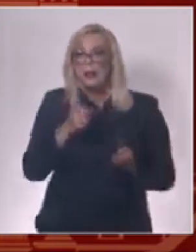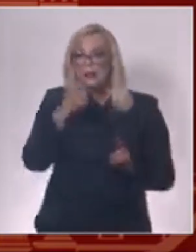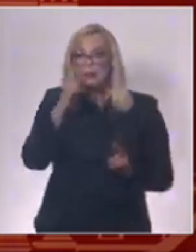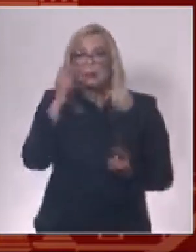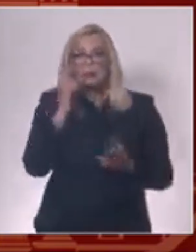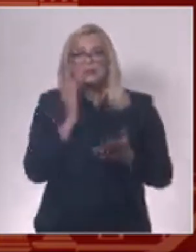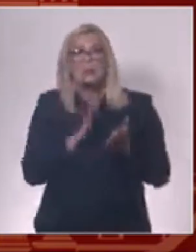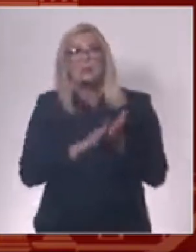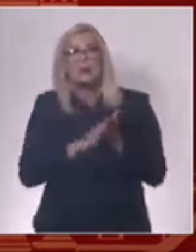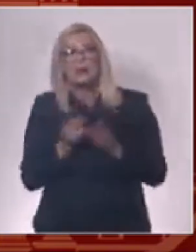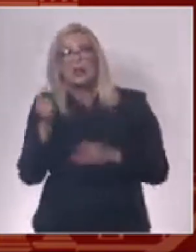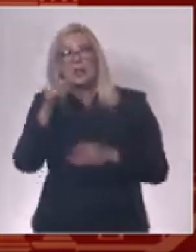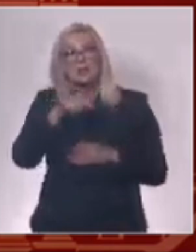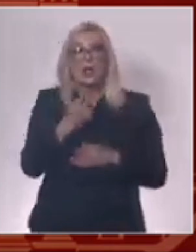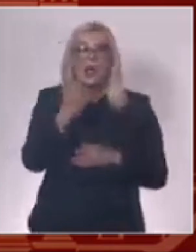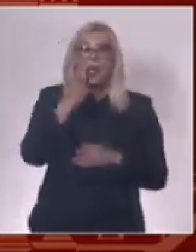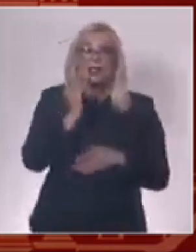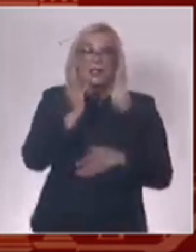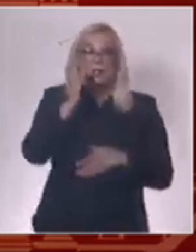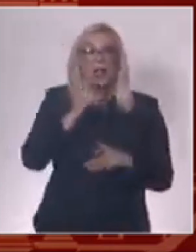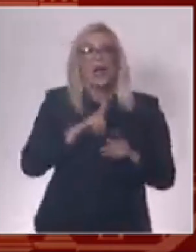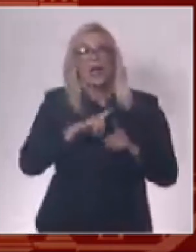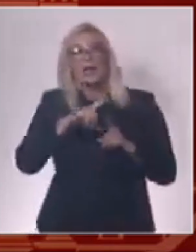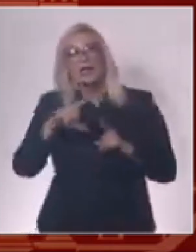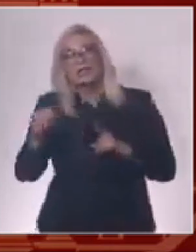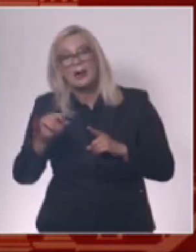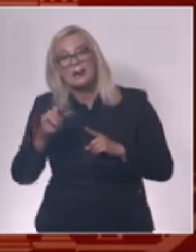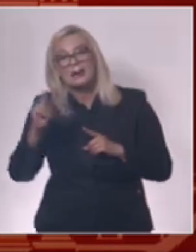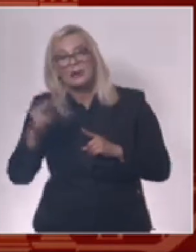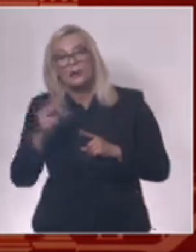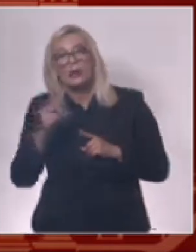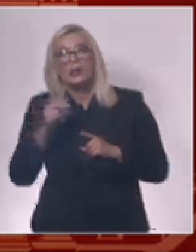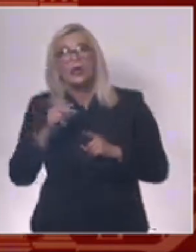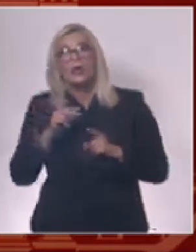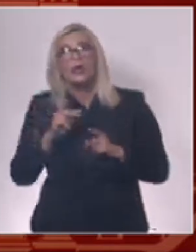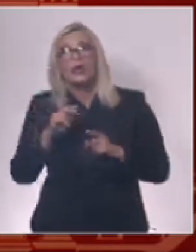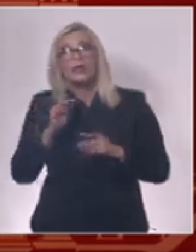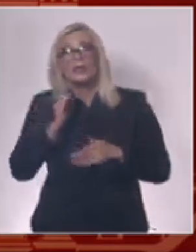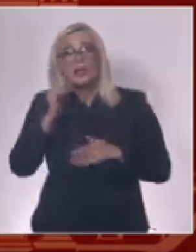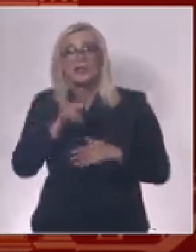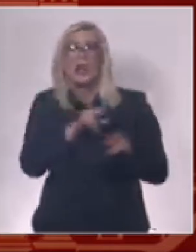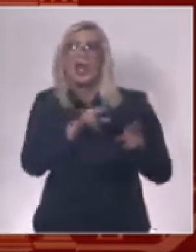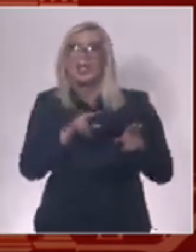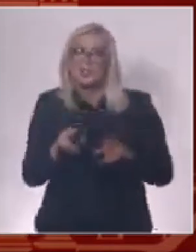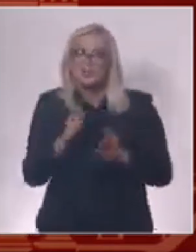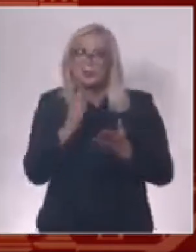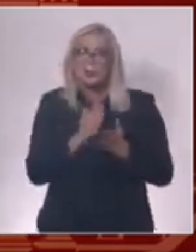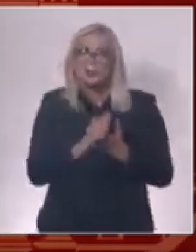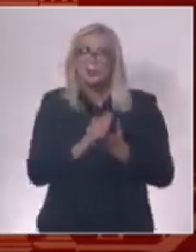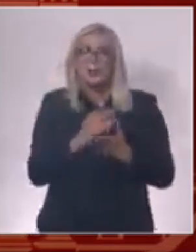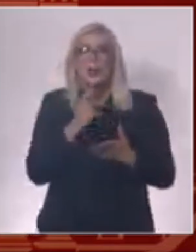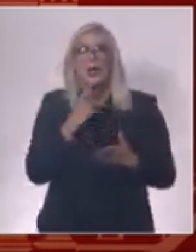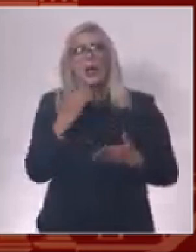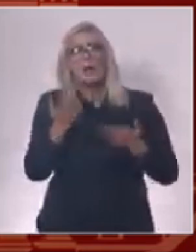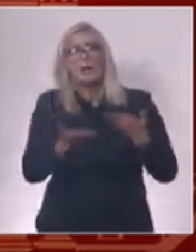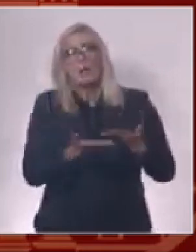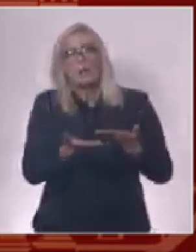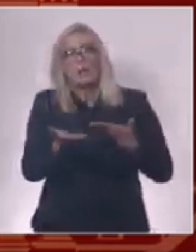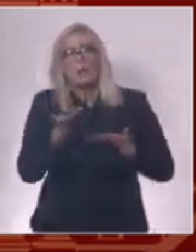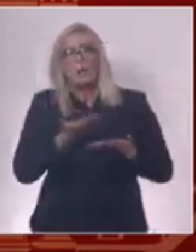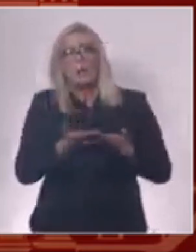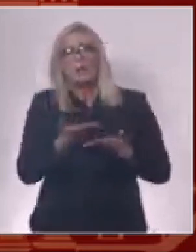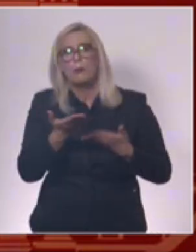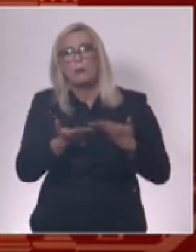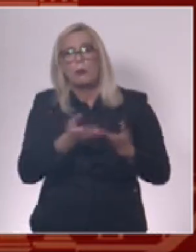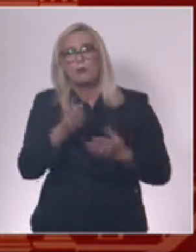ќе дојдат едни, па ќе заминат други и така натаму. И истото ќе функционира, истиот принцип, понуди проценти, сета работа ќе се